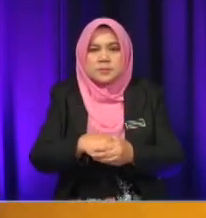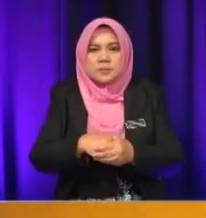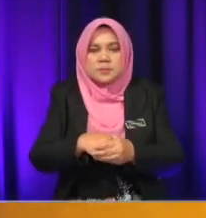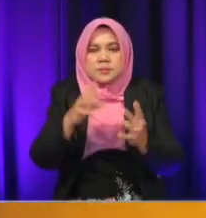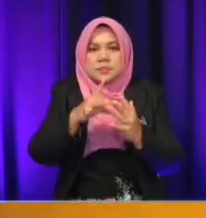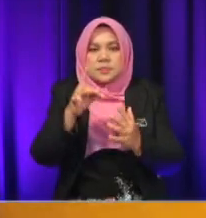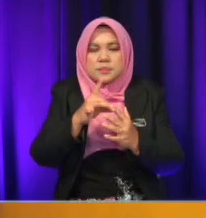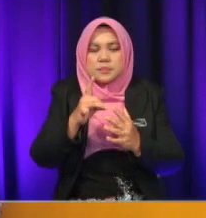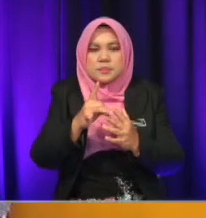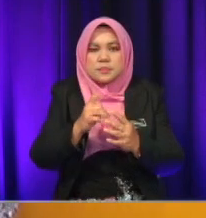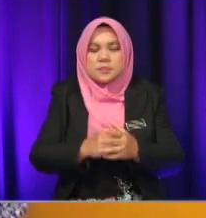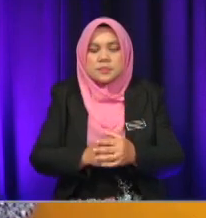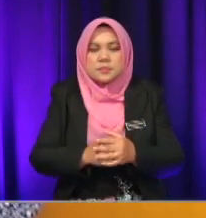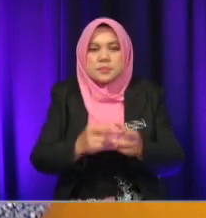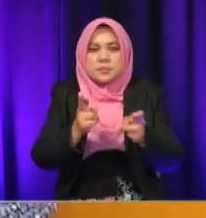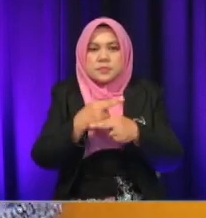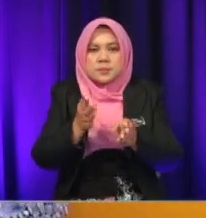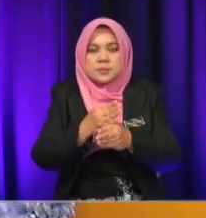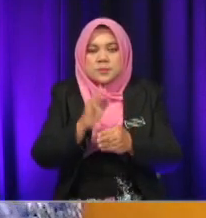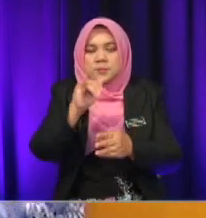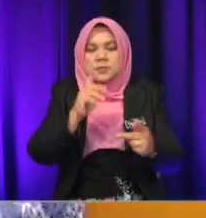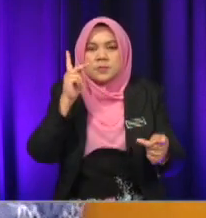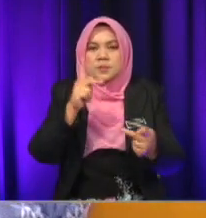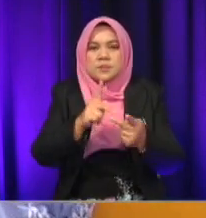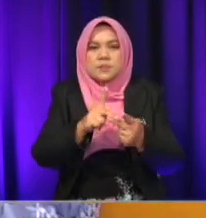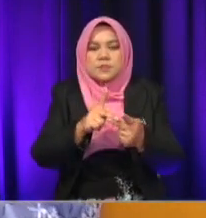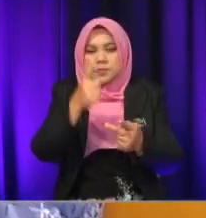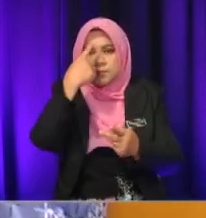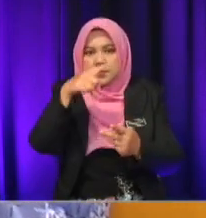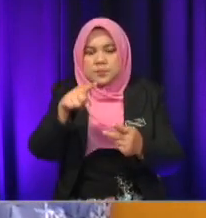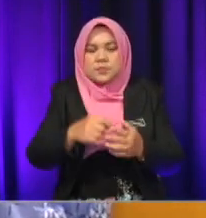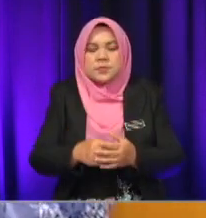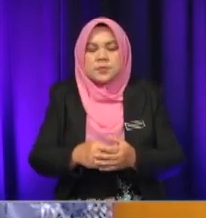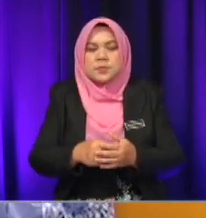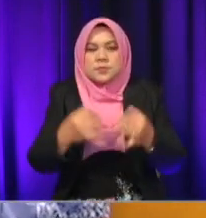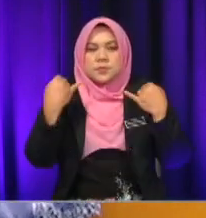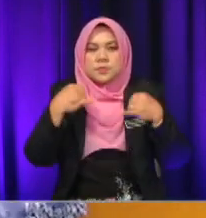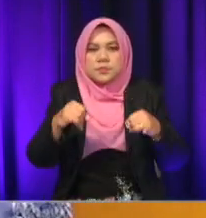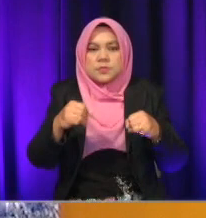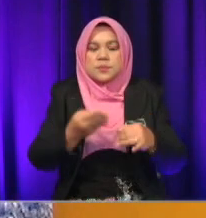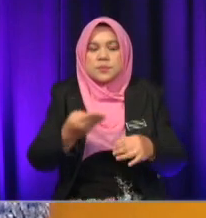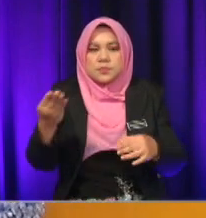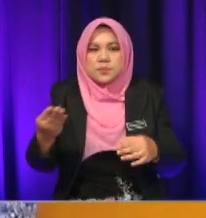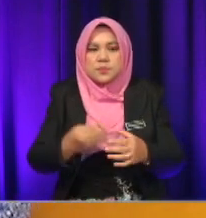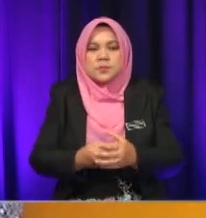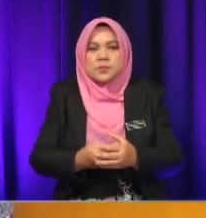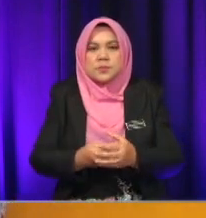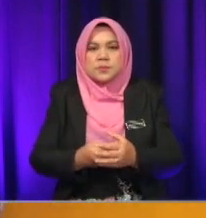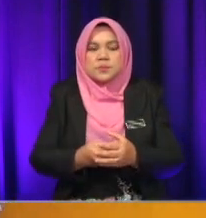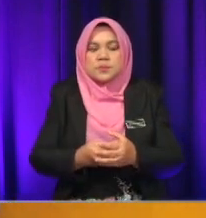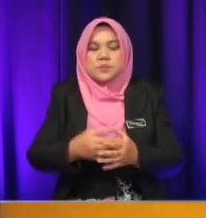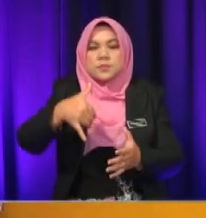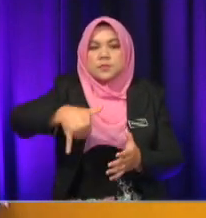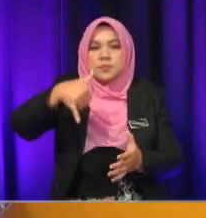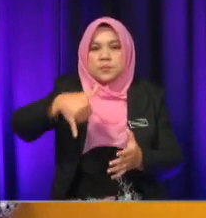memilih kaedah reka bentuk pengiklanan yang sesuai untuk memasarkan produk yang dihasilkan. Contoh saya beri ini ialah beg burung